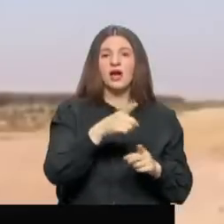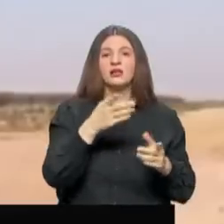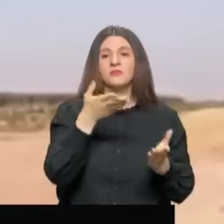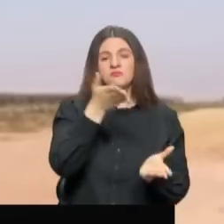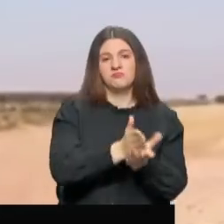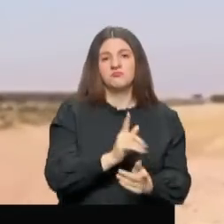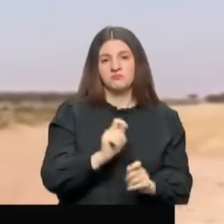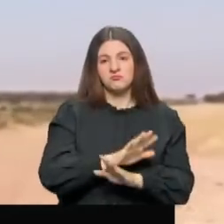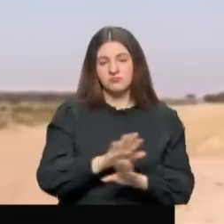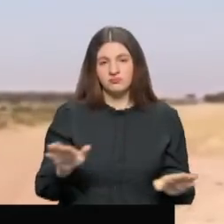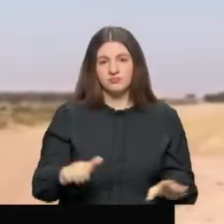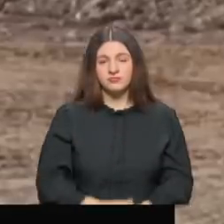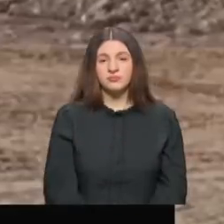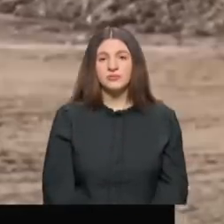verildi.